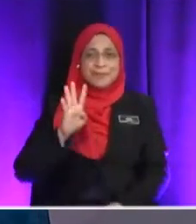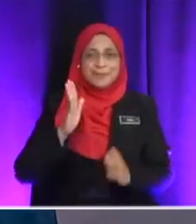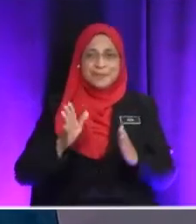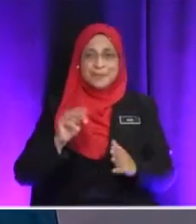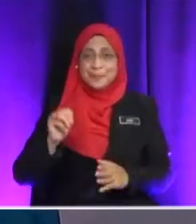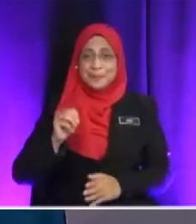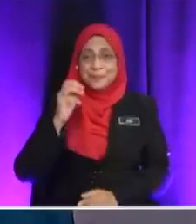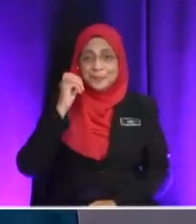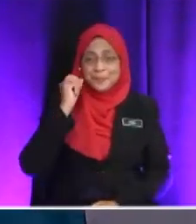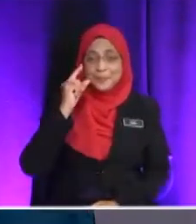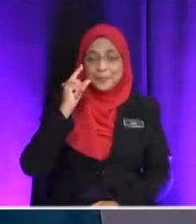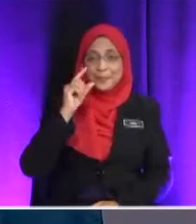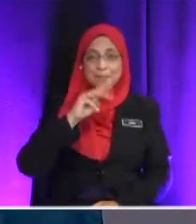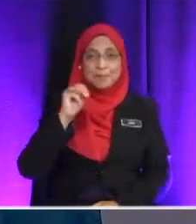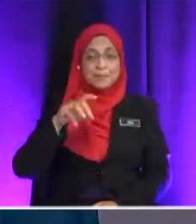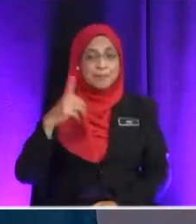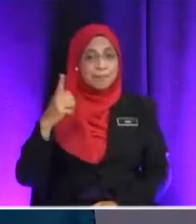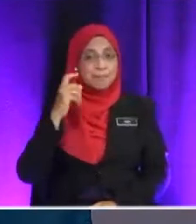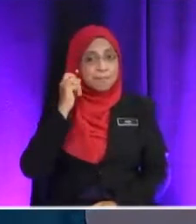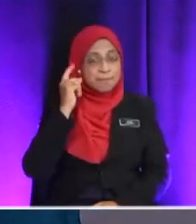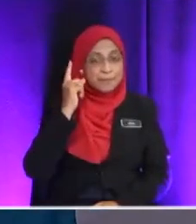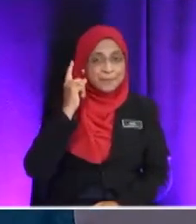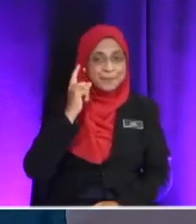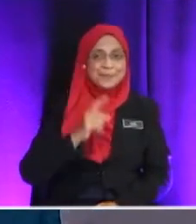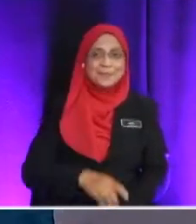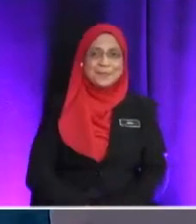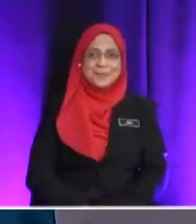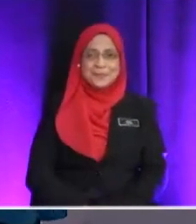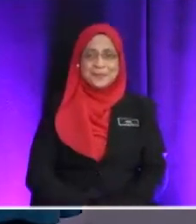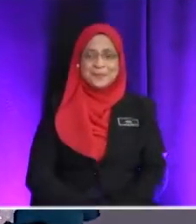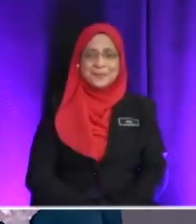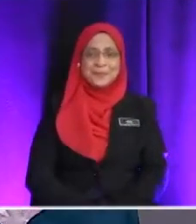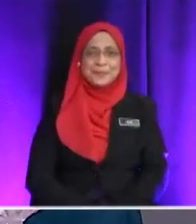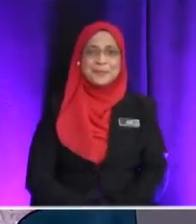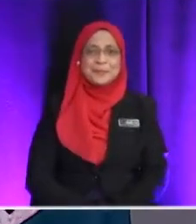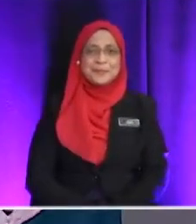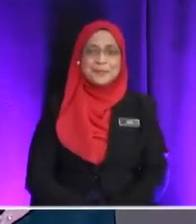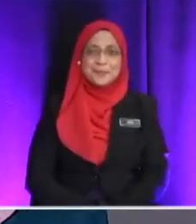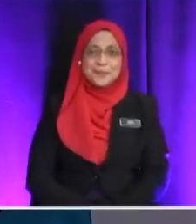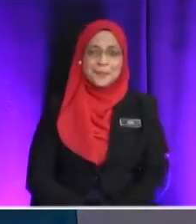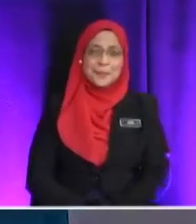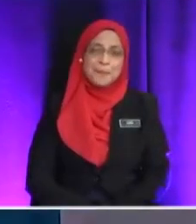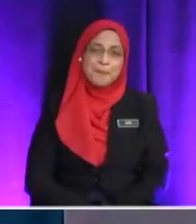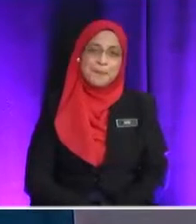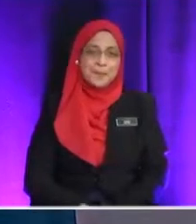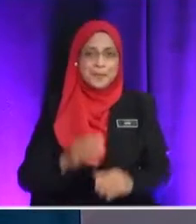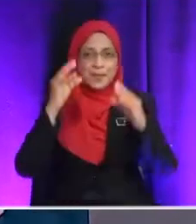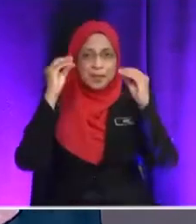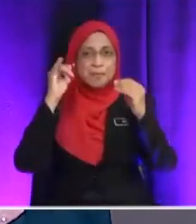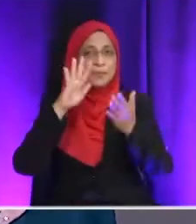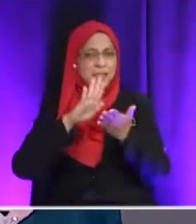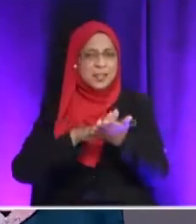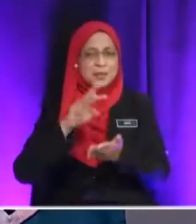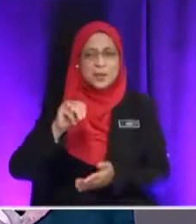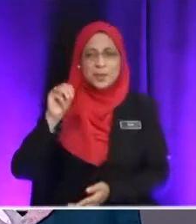berada di JM dan juga yang berada di rumah termasuk saya di sini sebagai Oke yakin yang di rumah